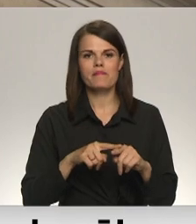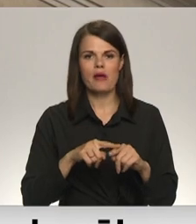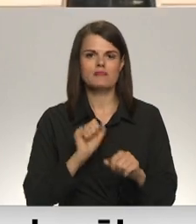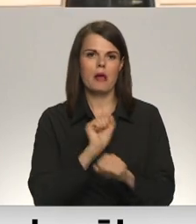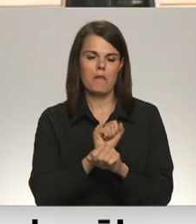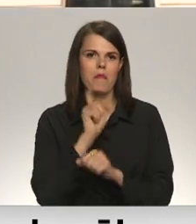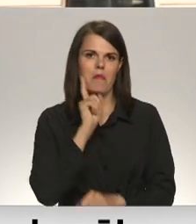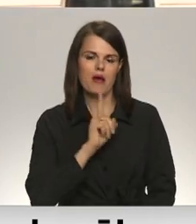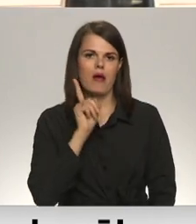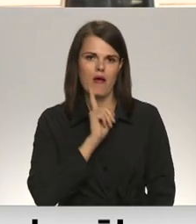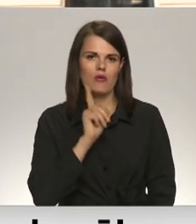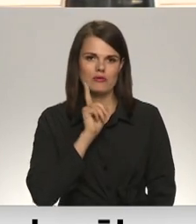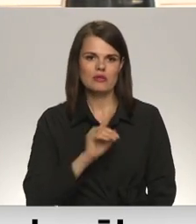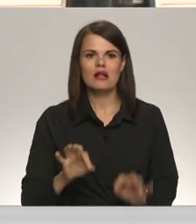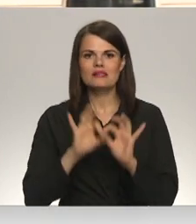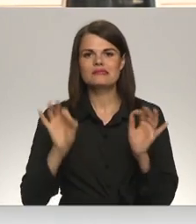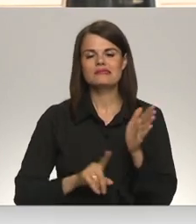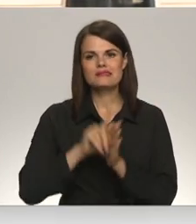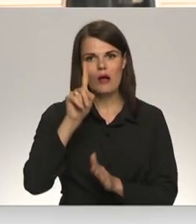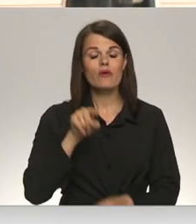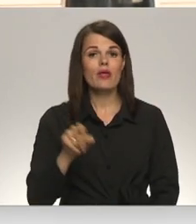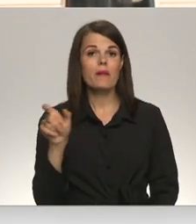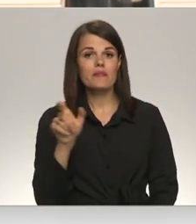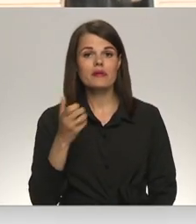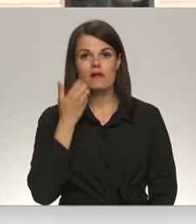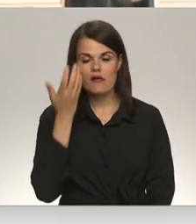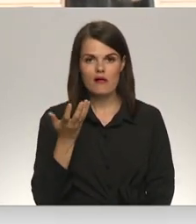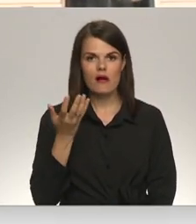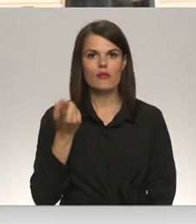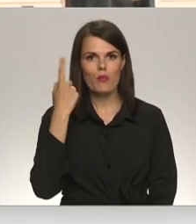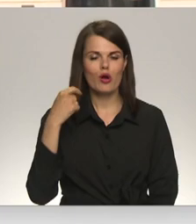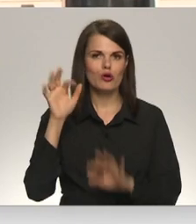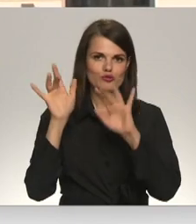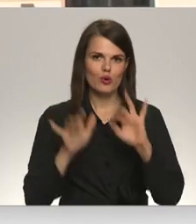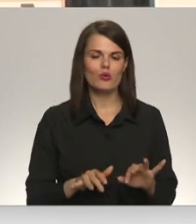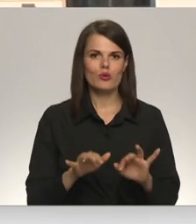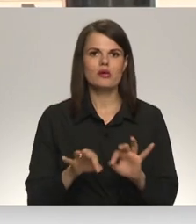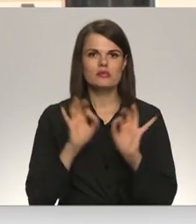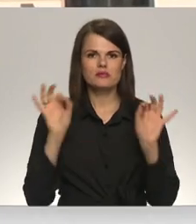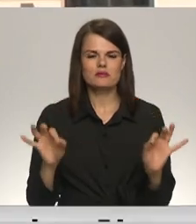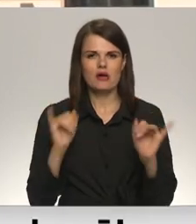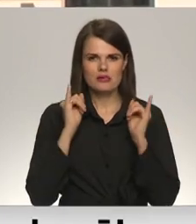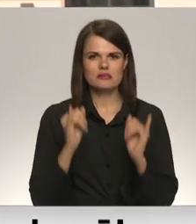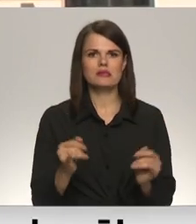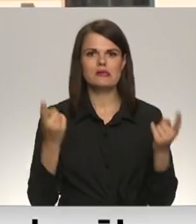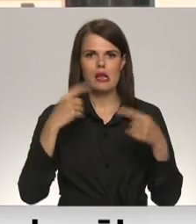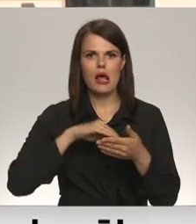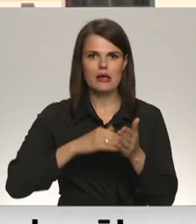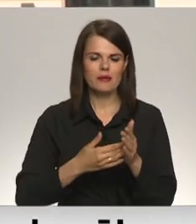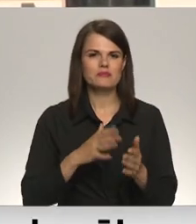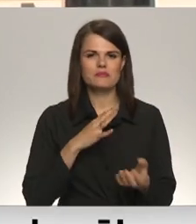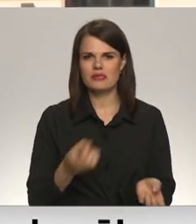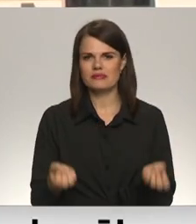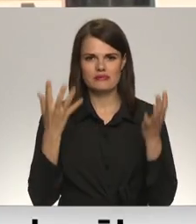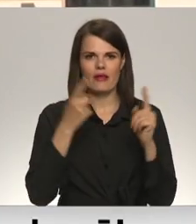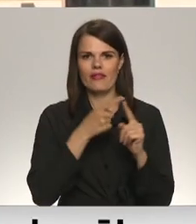pauze. Sākotnēji tajā brīdī, kad pagājušajā rudenī iestājās šie nelabvēlīgie laikapstākļi, bija skaidrs,